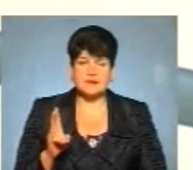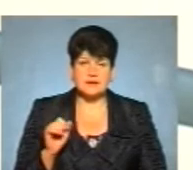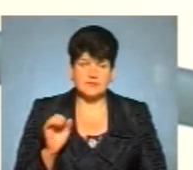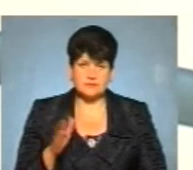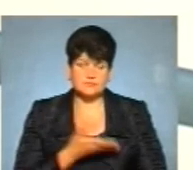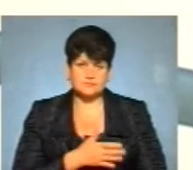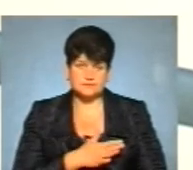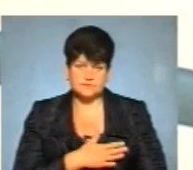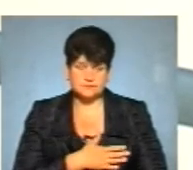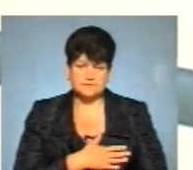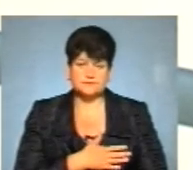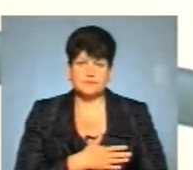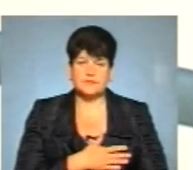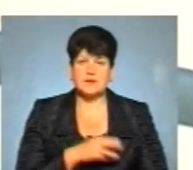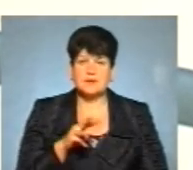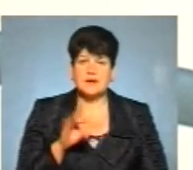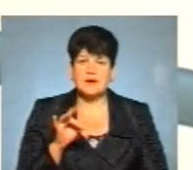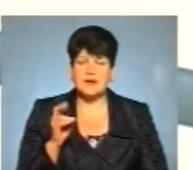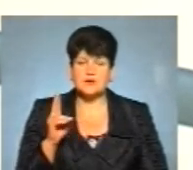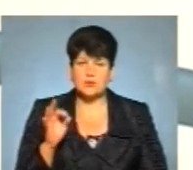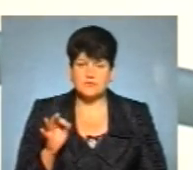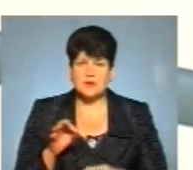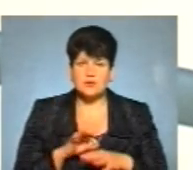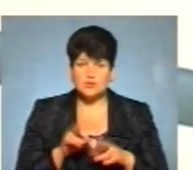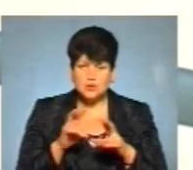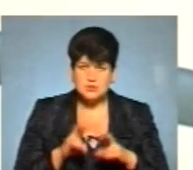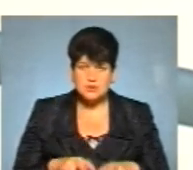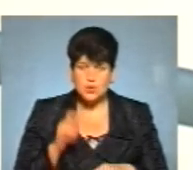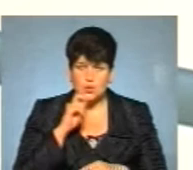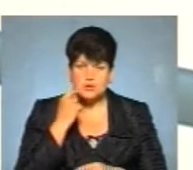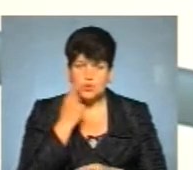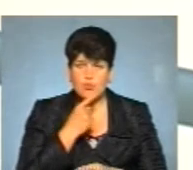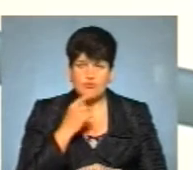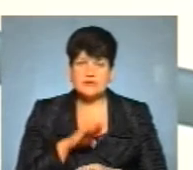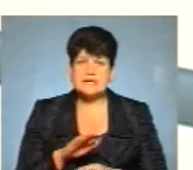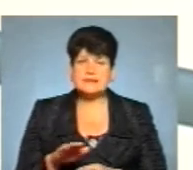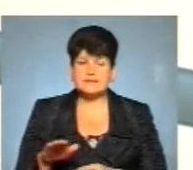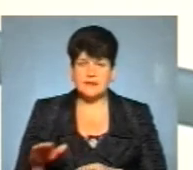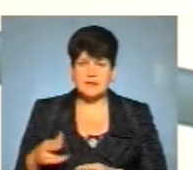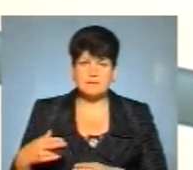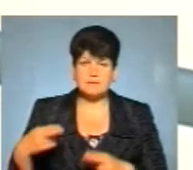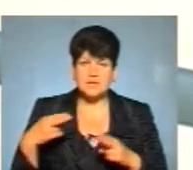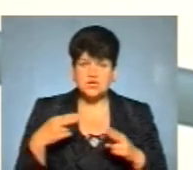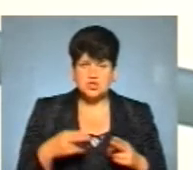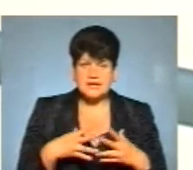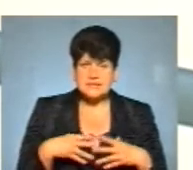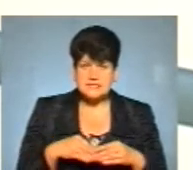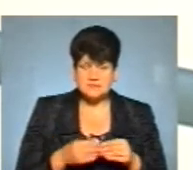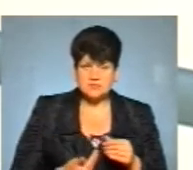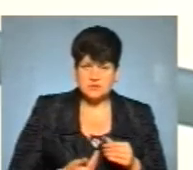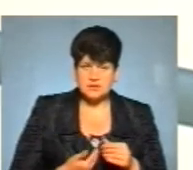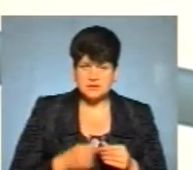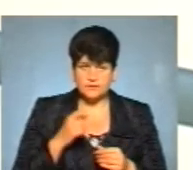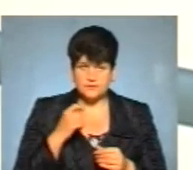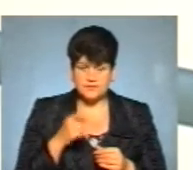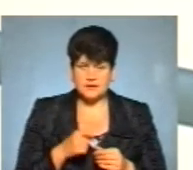університеті в Кракові, Ялонському університеті, Марія Радькова. Вона проводить дослідження власне українськомовних дітей, які приїжджають з сім'ями жити в Україну. І